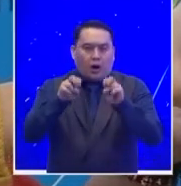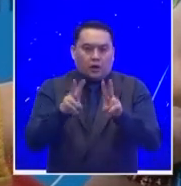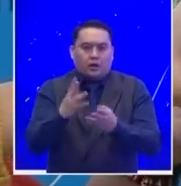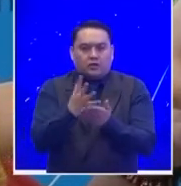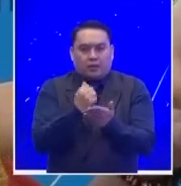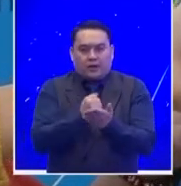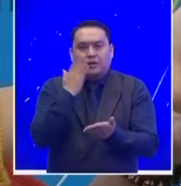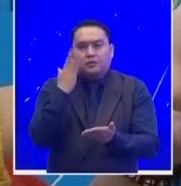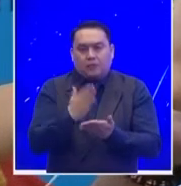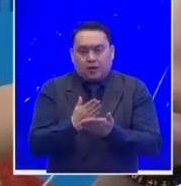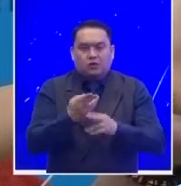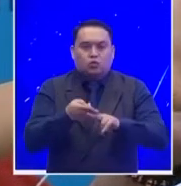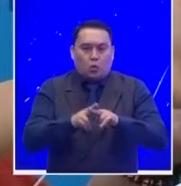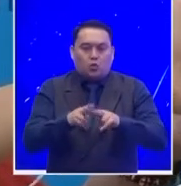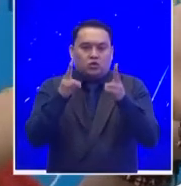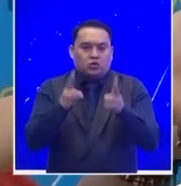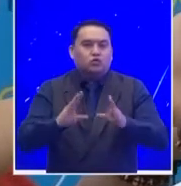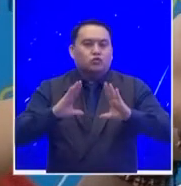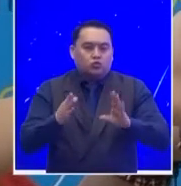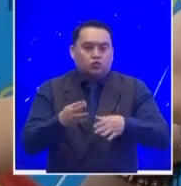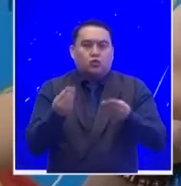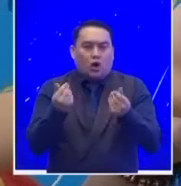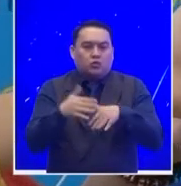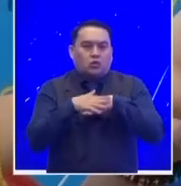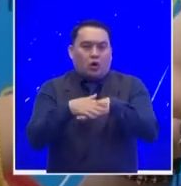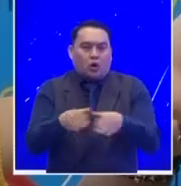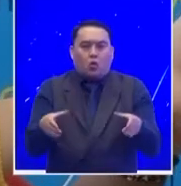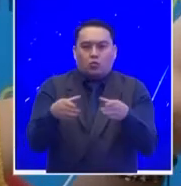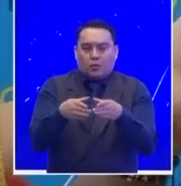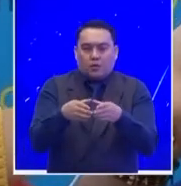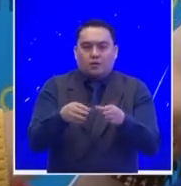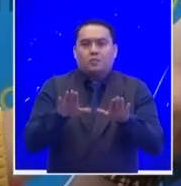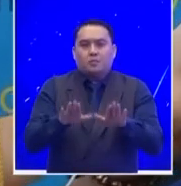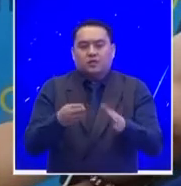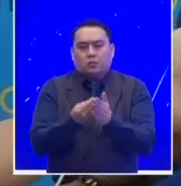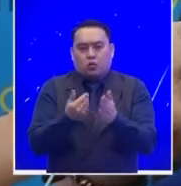бар, төтенше жағдайға байланысты. Сол резервтен бөлінетін болады және жергілікті бюджеттен де